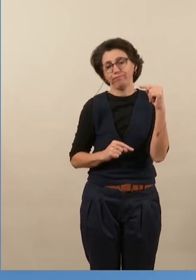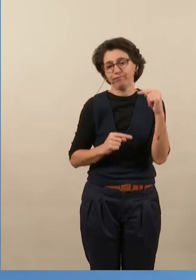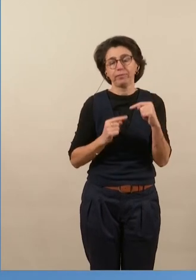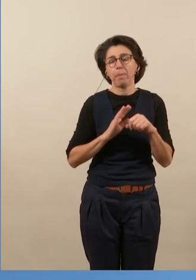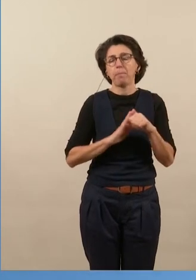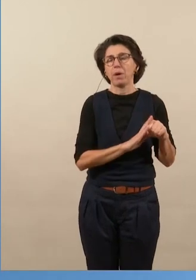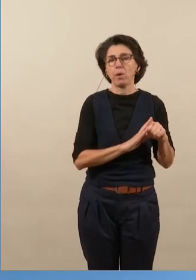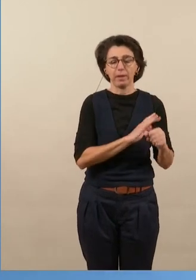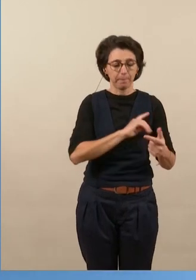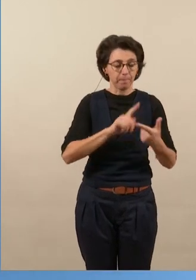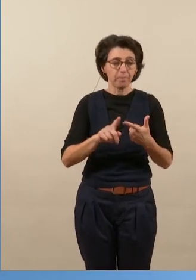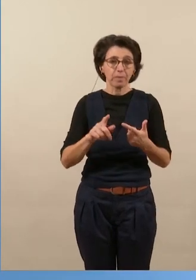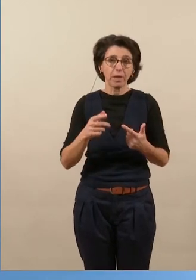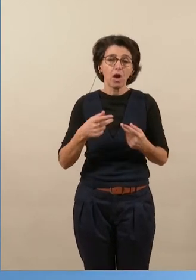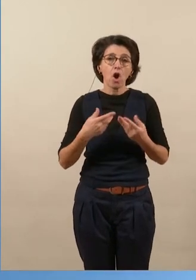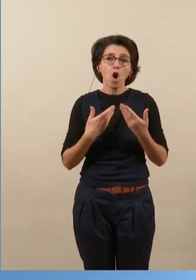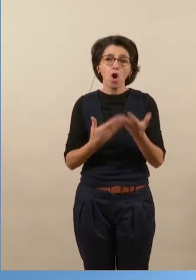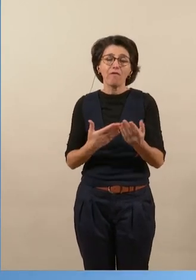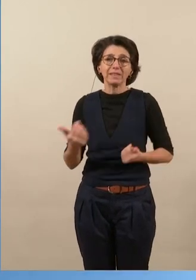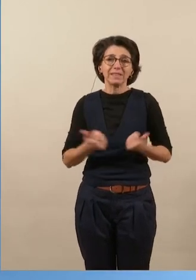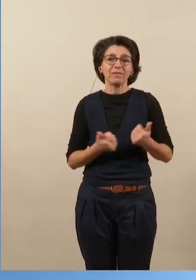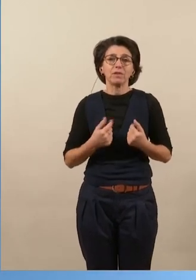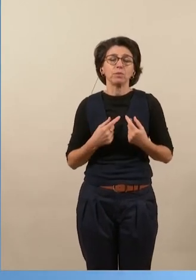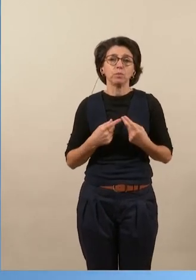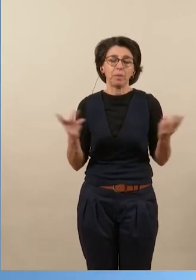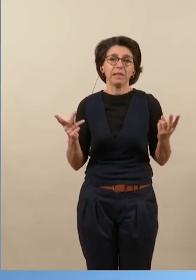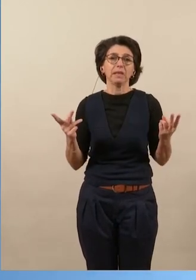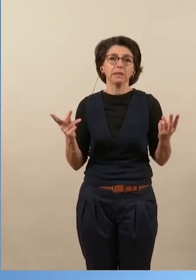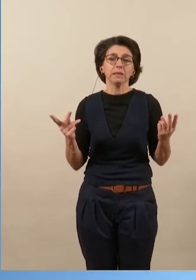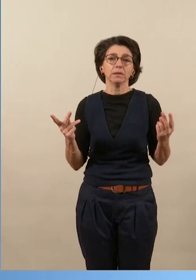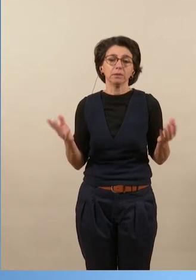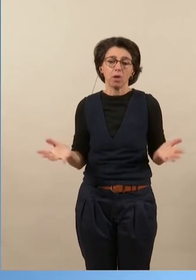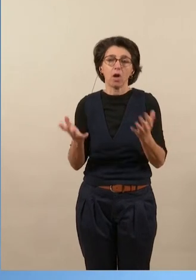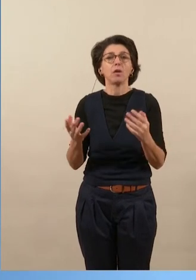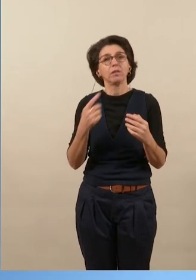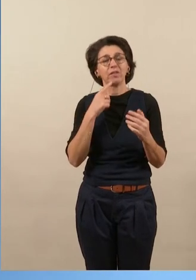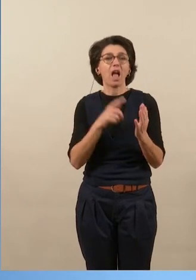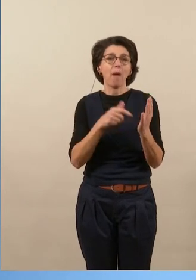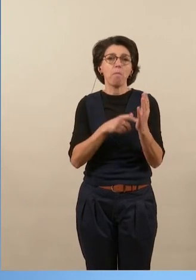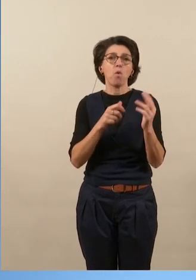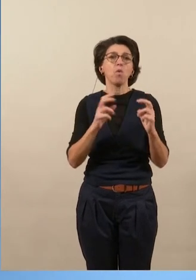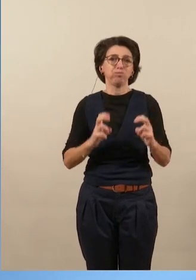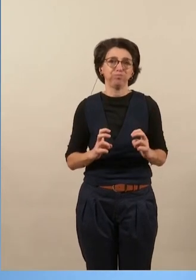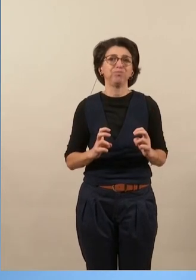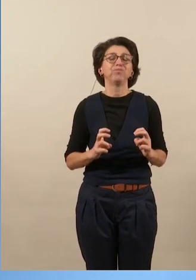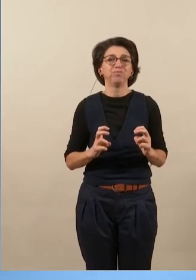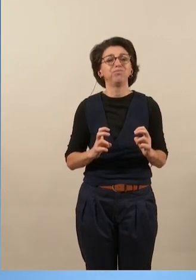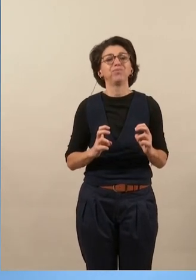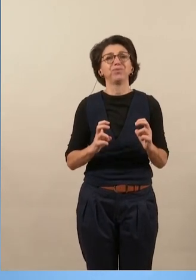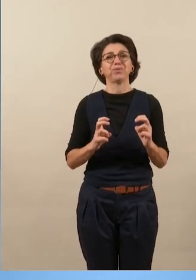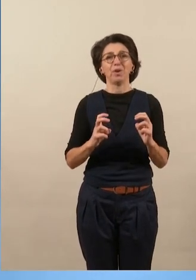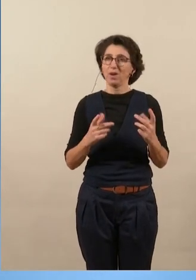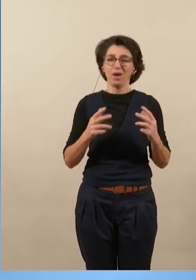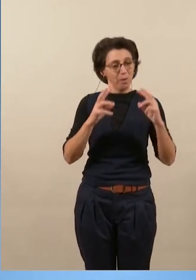restructurer l'offre de services public et baisser les impôts d'autant que ce que vous les avez augmentés nous rendrons nous devons rendre les